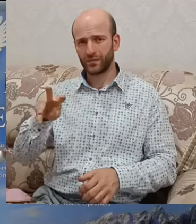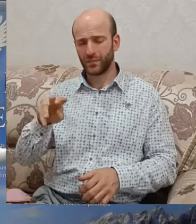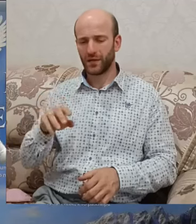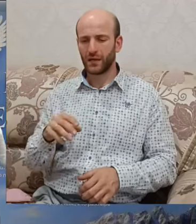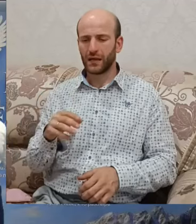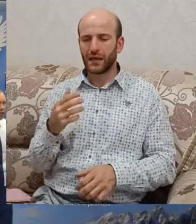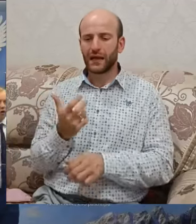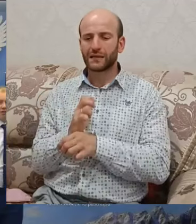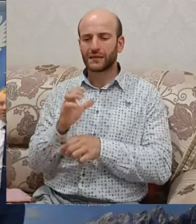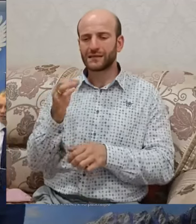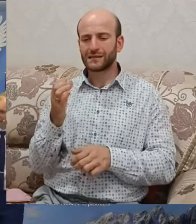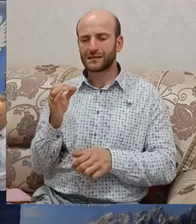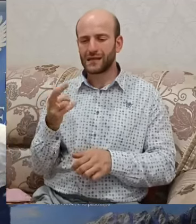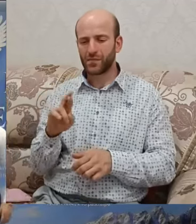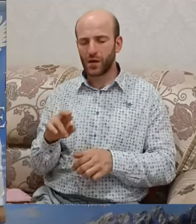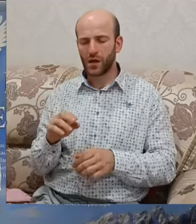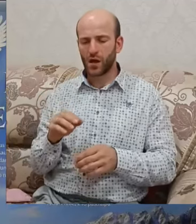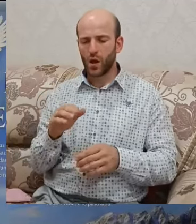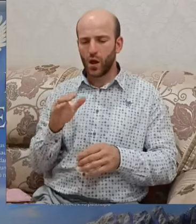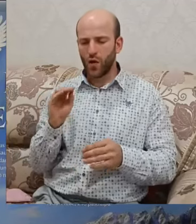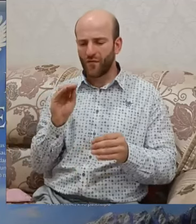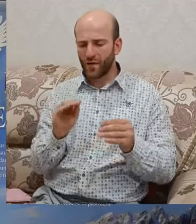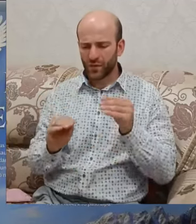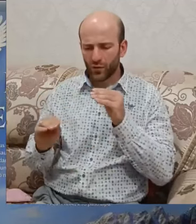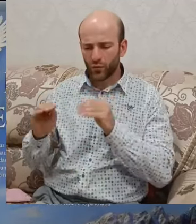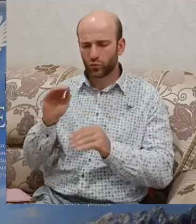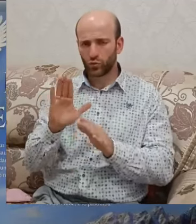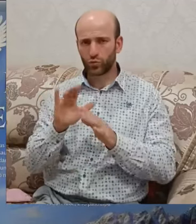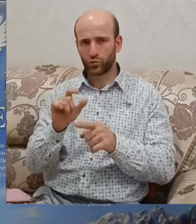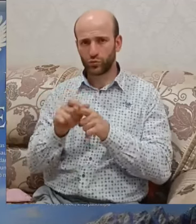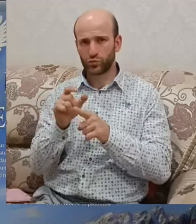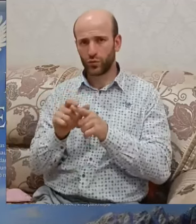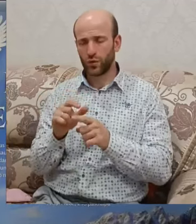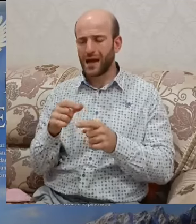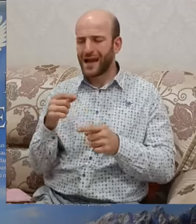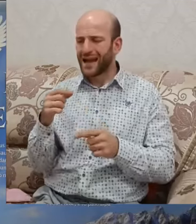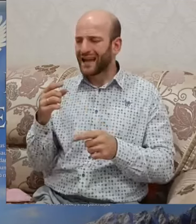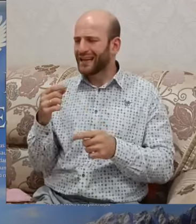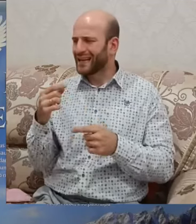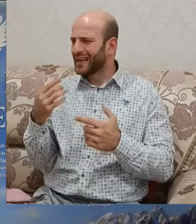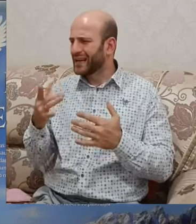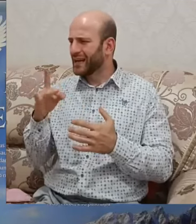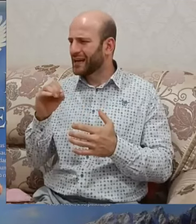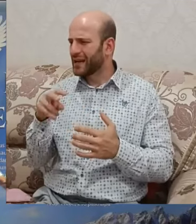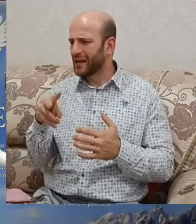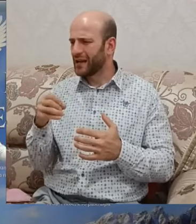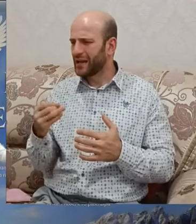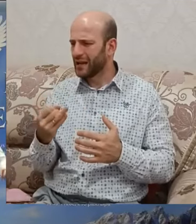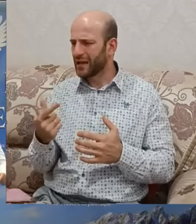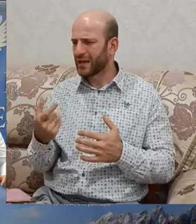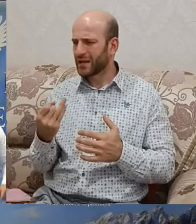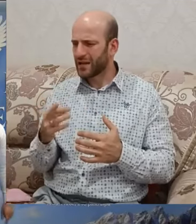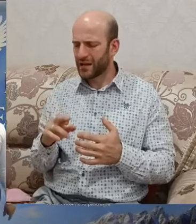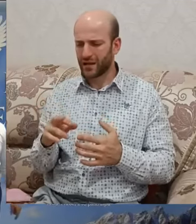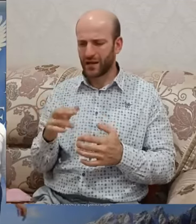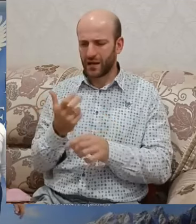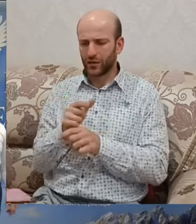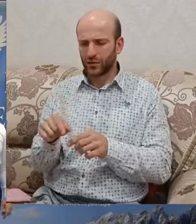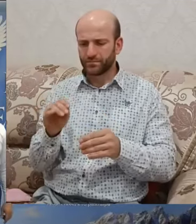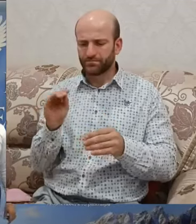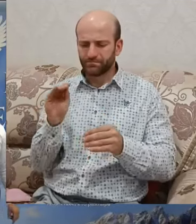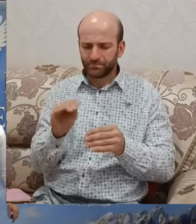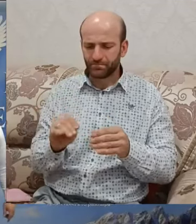jokia religija, joks netikėjimas. Которое не формирует никакая религия, никакое неверие. Bet formuoja tik žodis. Но